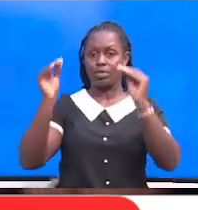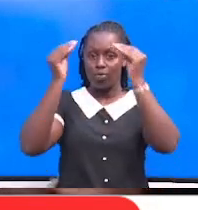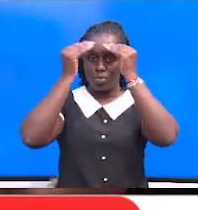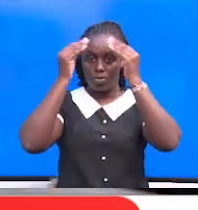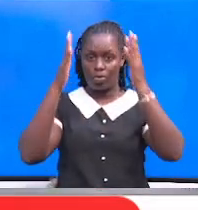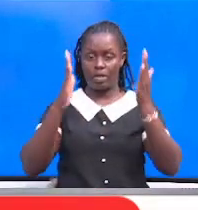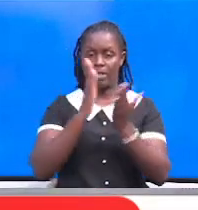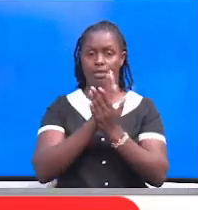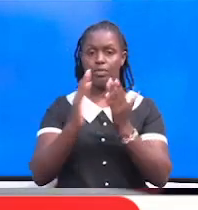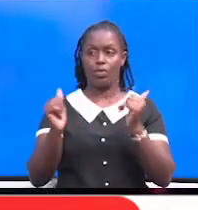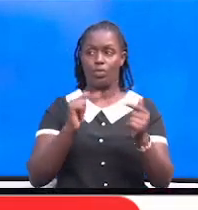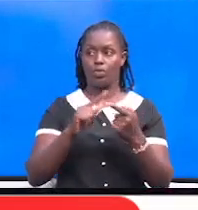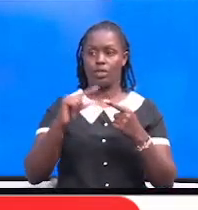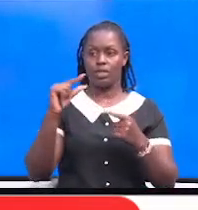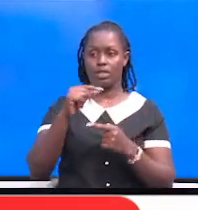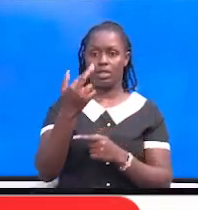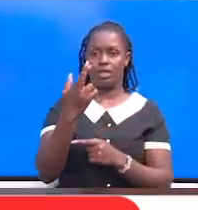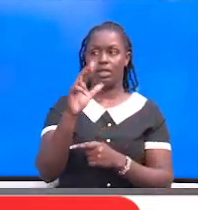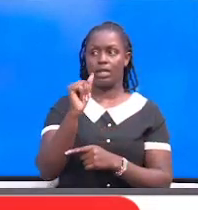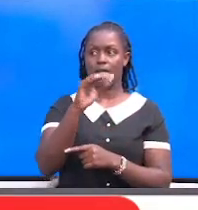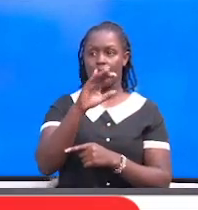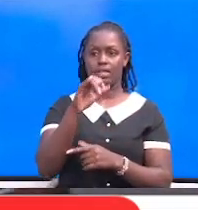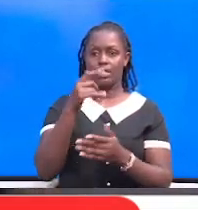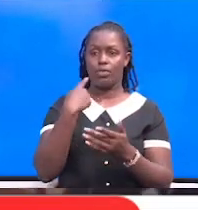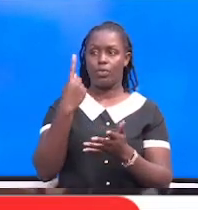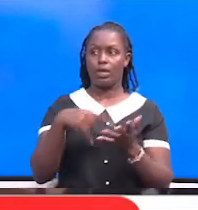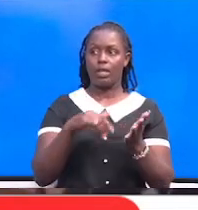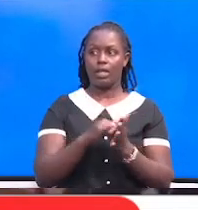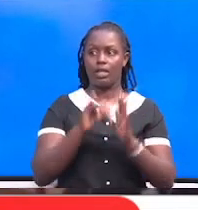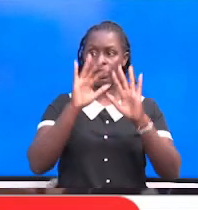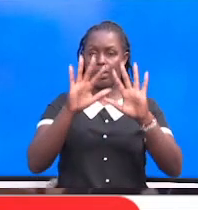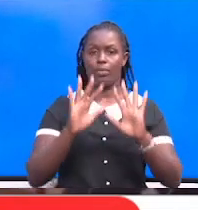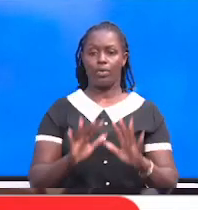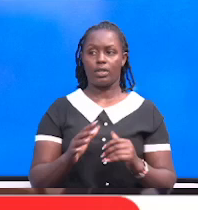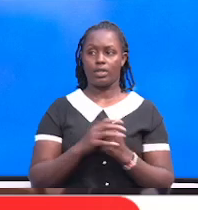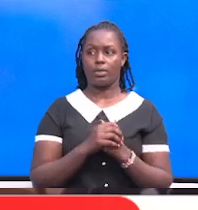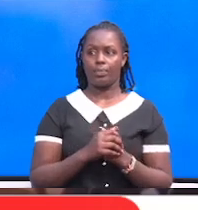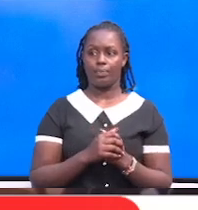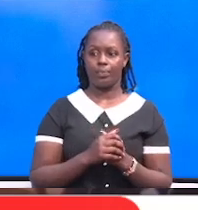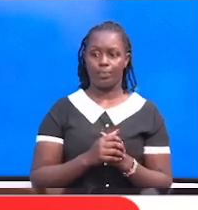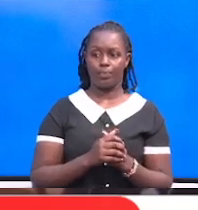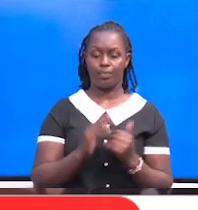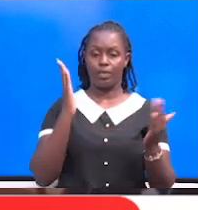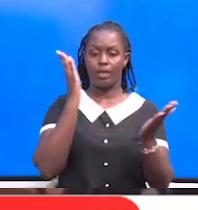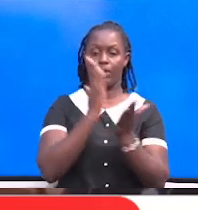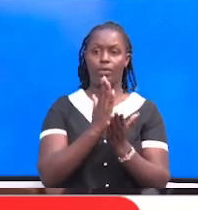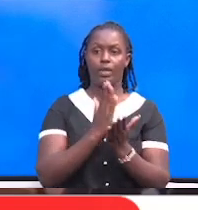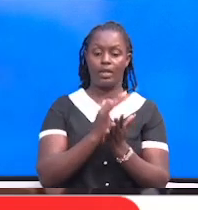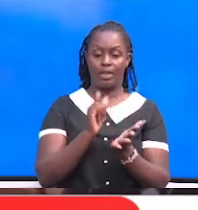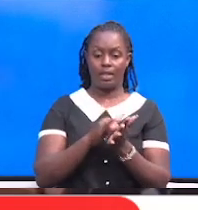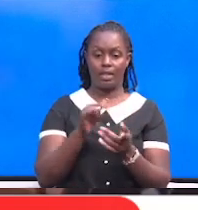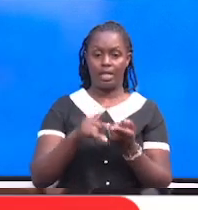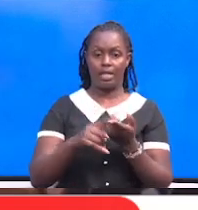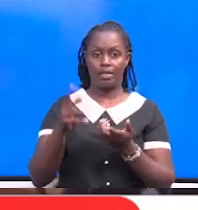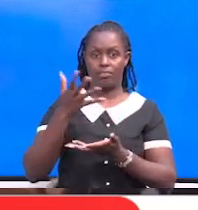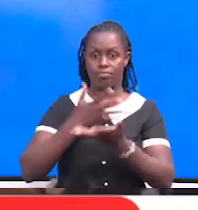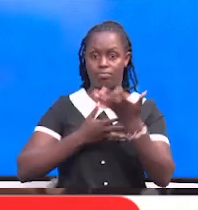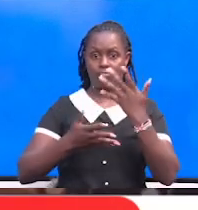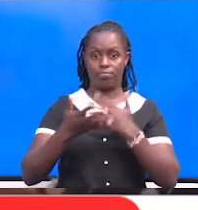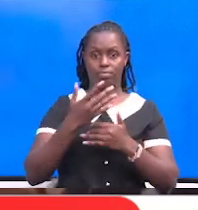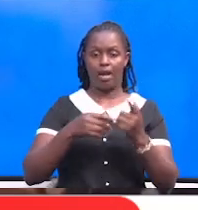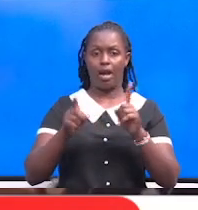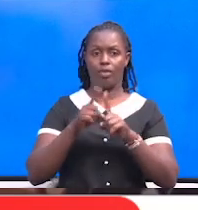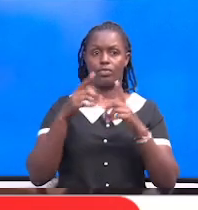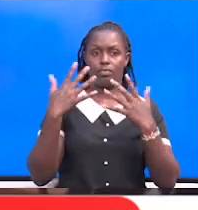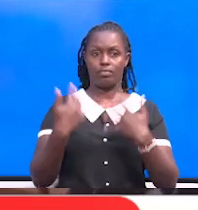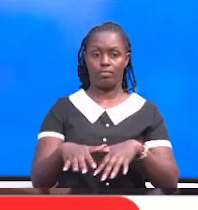ambalo Grace anasema limewafaa sana. The virtual reality are very interactive and they're quite enticing, and the students